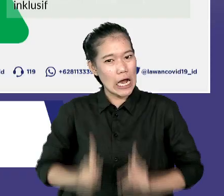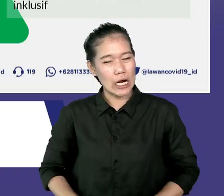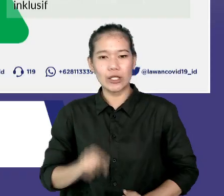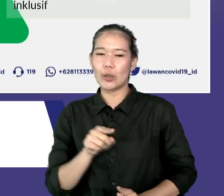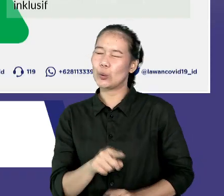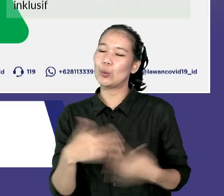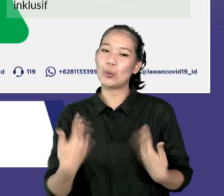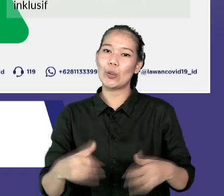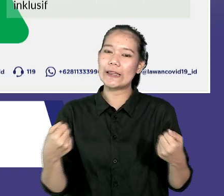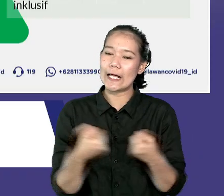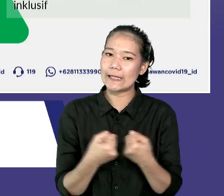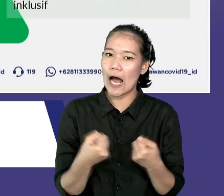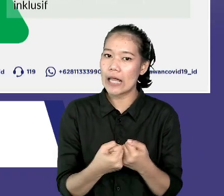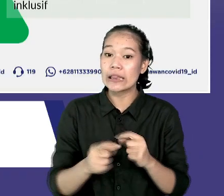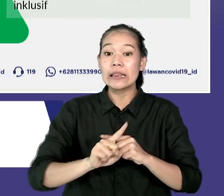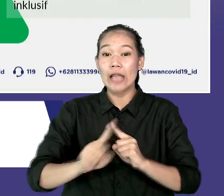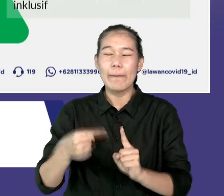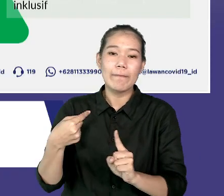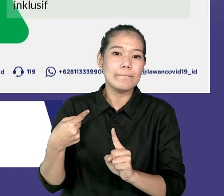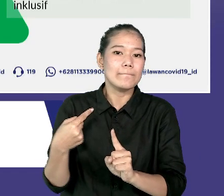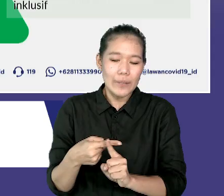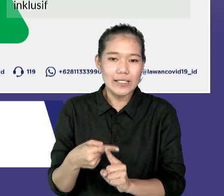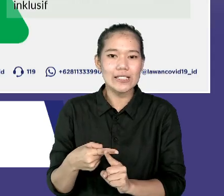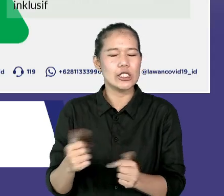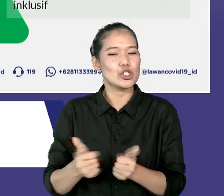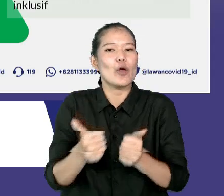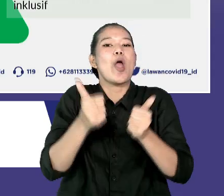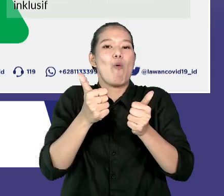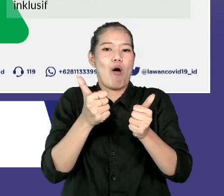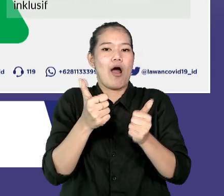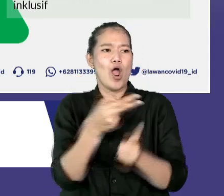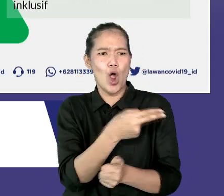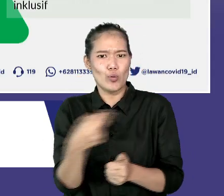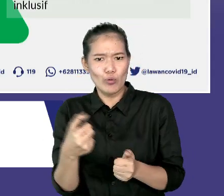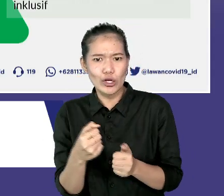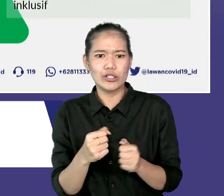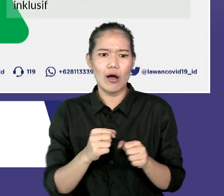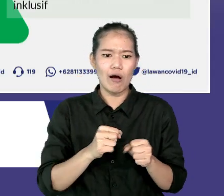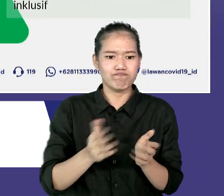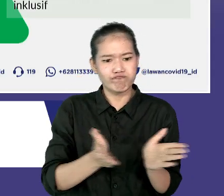tantangan sekaligus keistimewaan bagi Indonesia dalam pengendalian COVID-19.